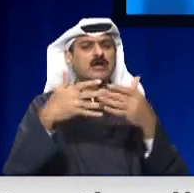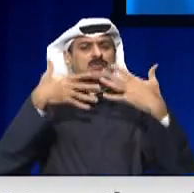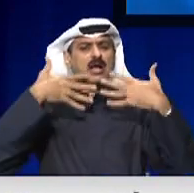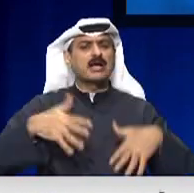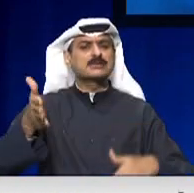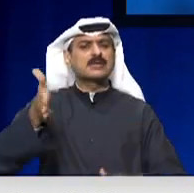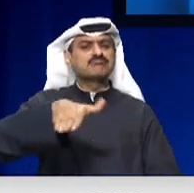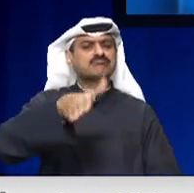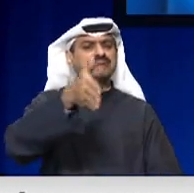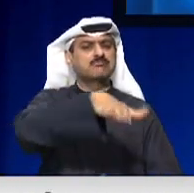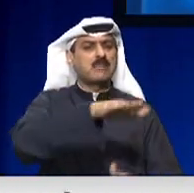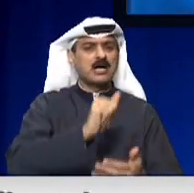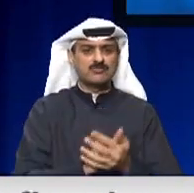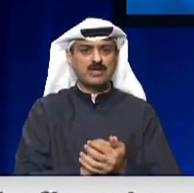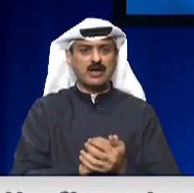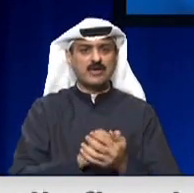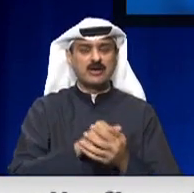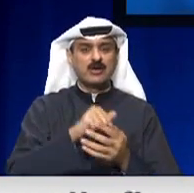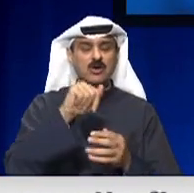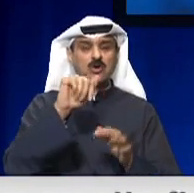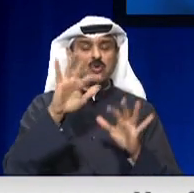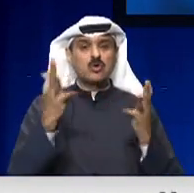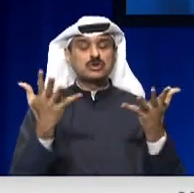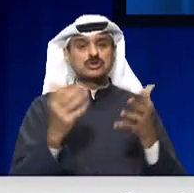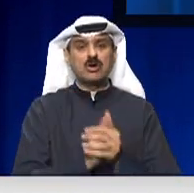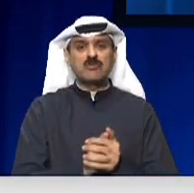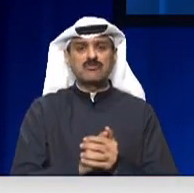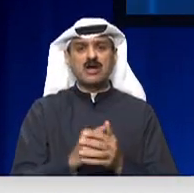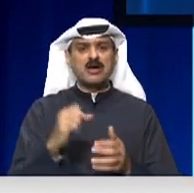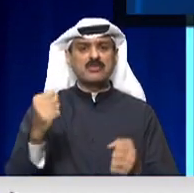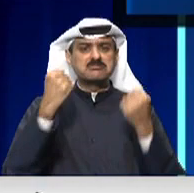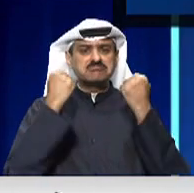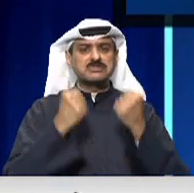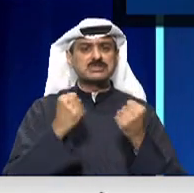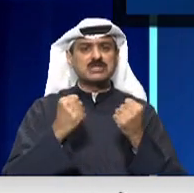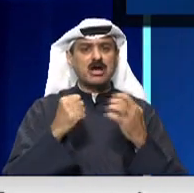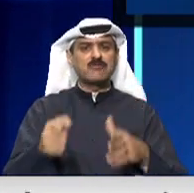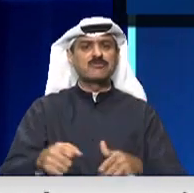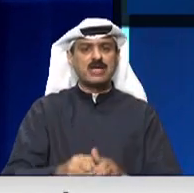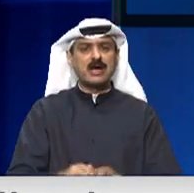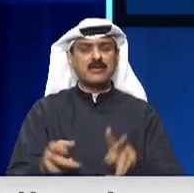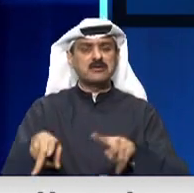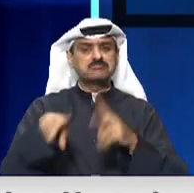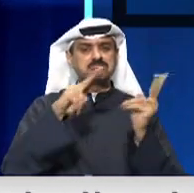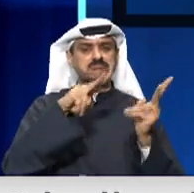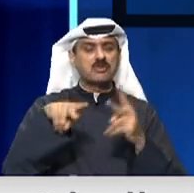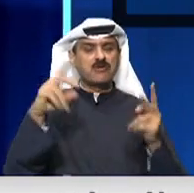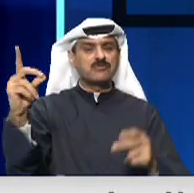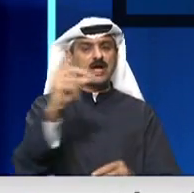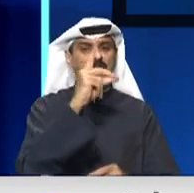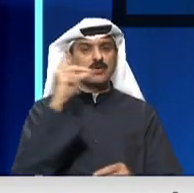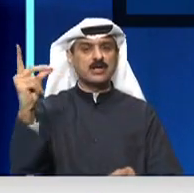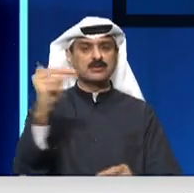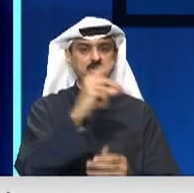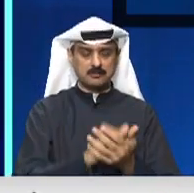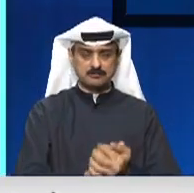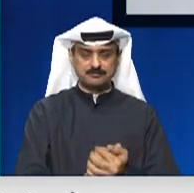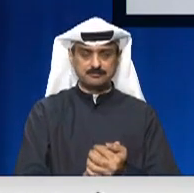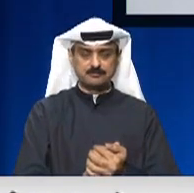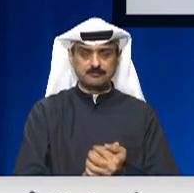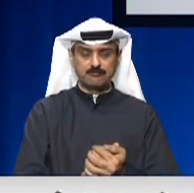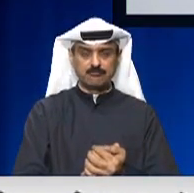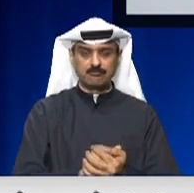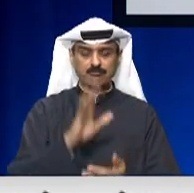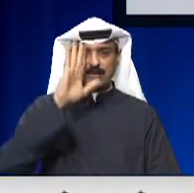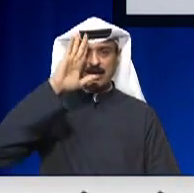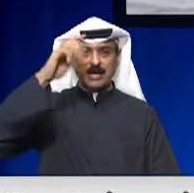البشرية والمادية وكذلك عن طبيعة الصعوبات الإغاثية حاليا. أهلا وسهلا بكم